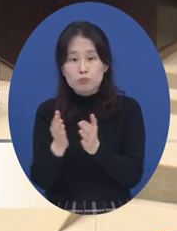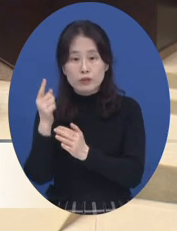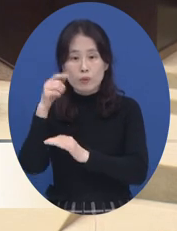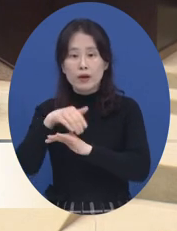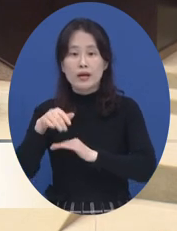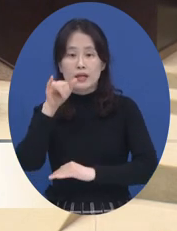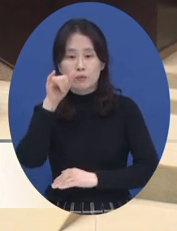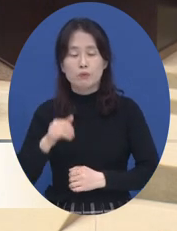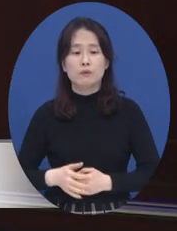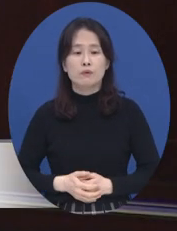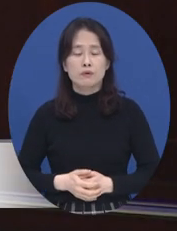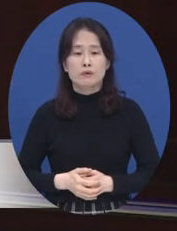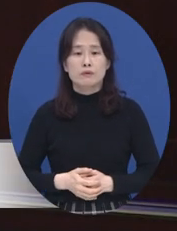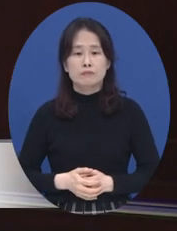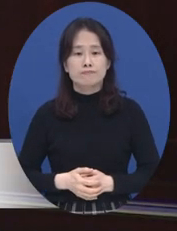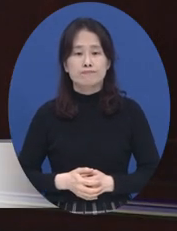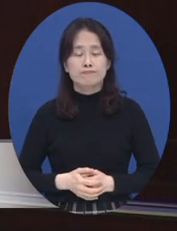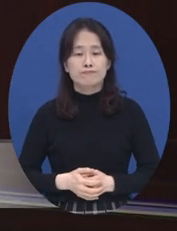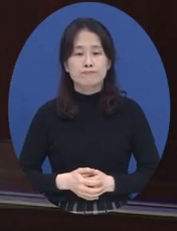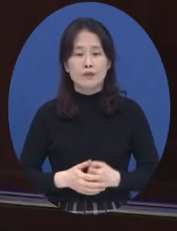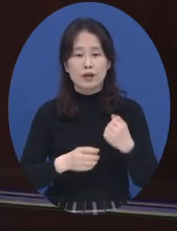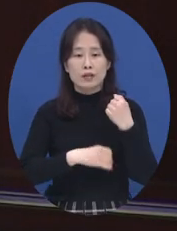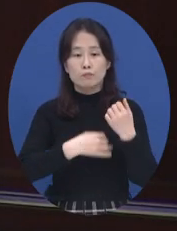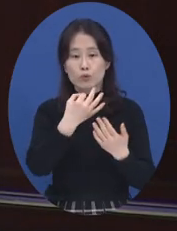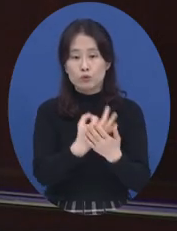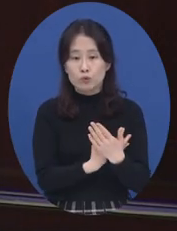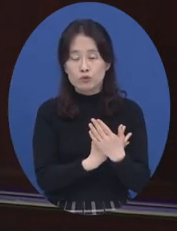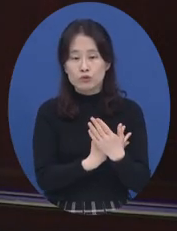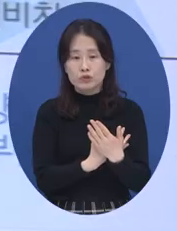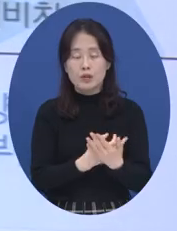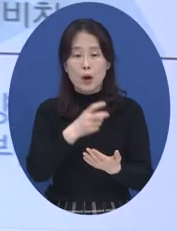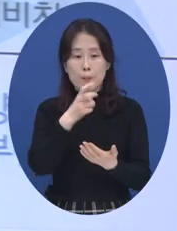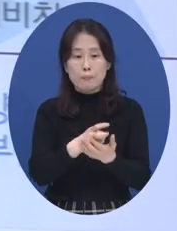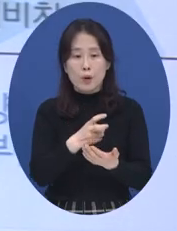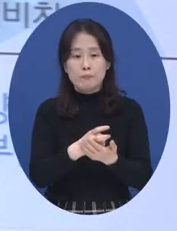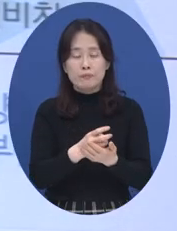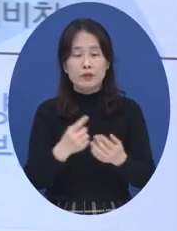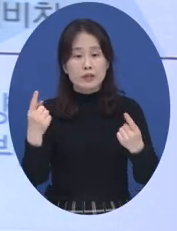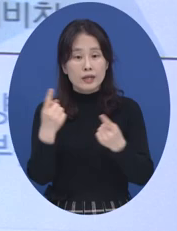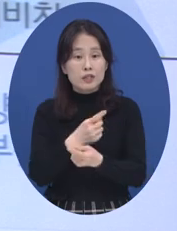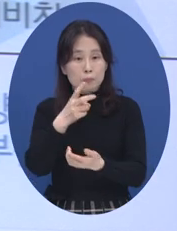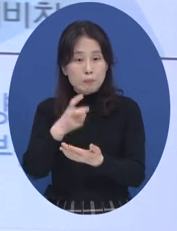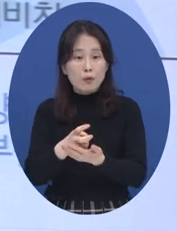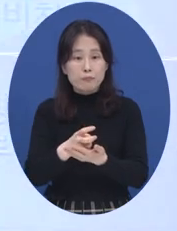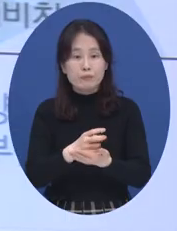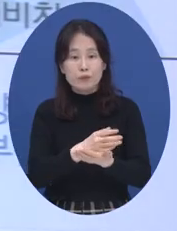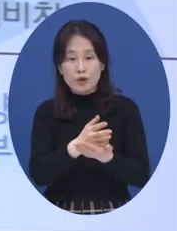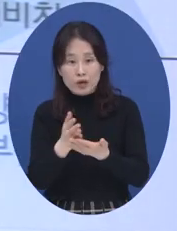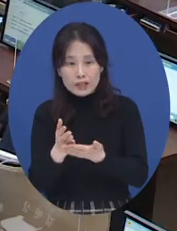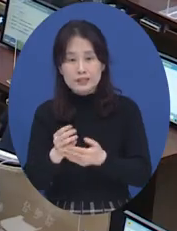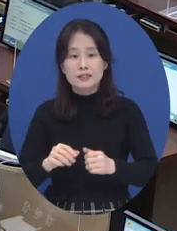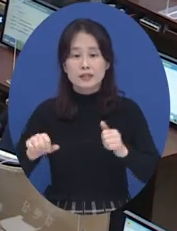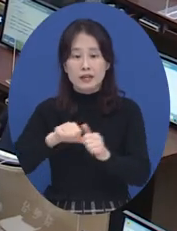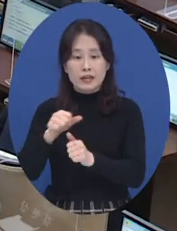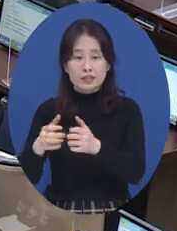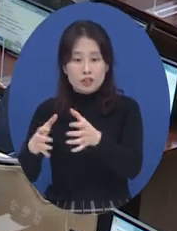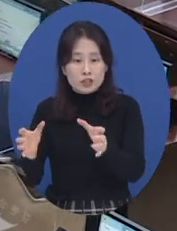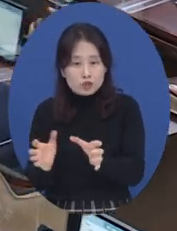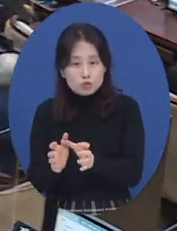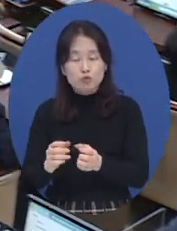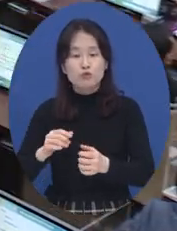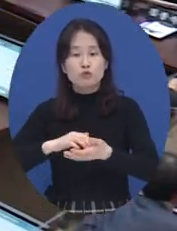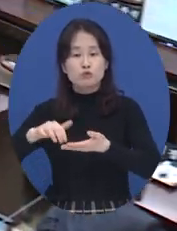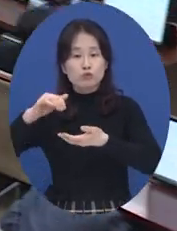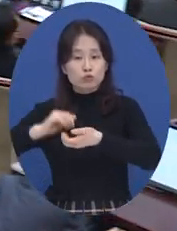처리될 예정입니다. 경기도 기본소득 기본조례 전부 개정 조례안과 경기도 행정기구 및